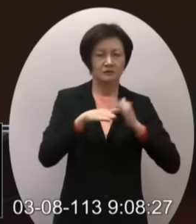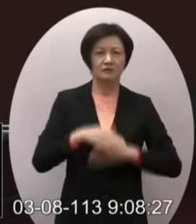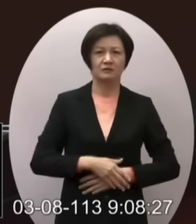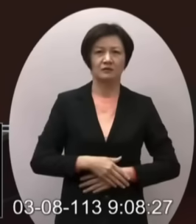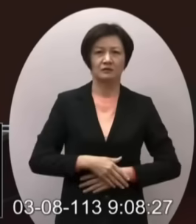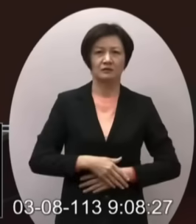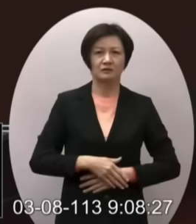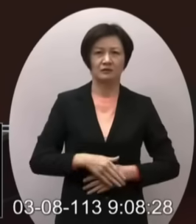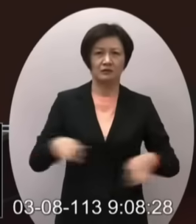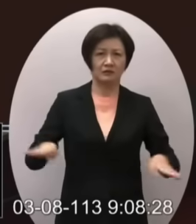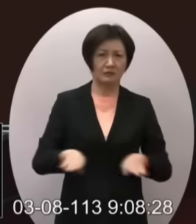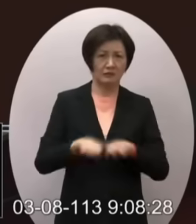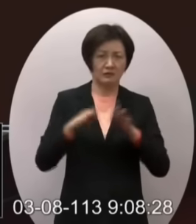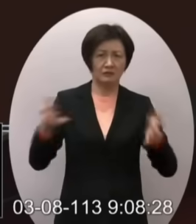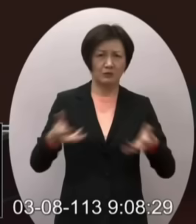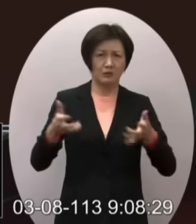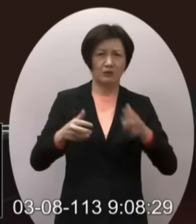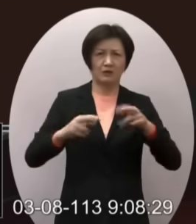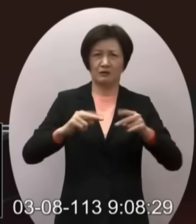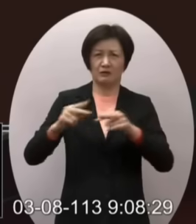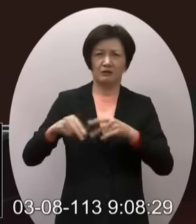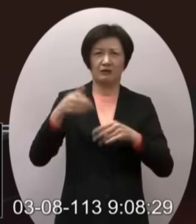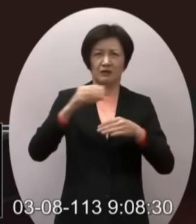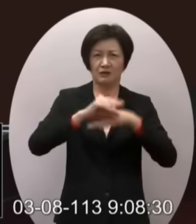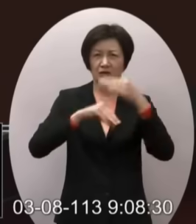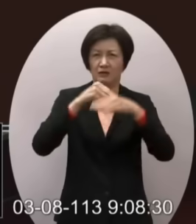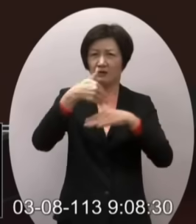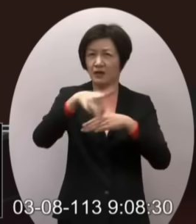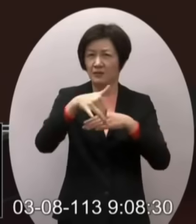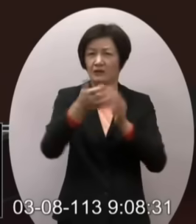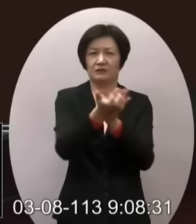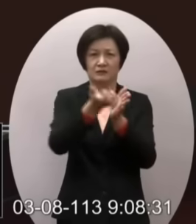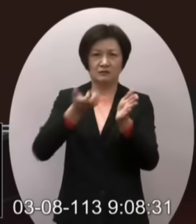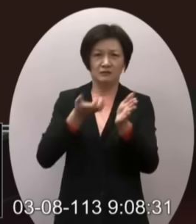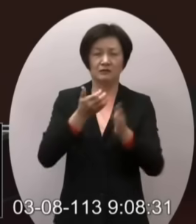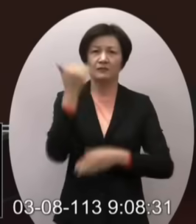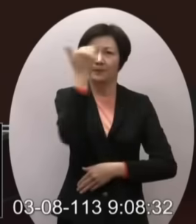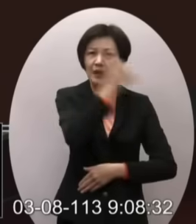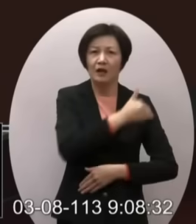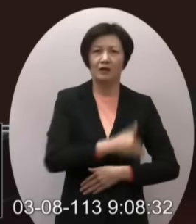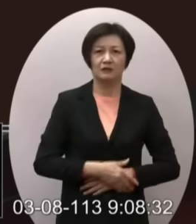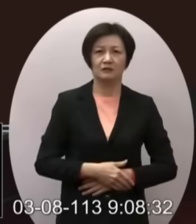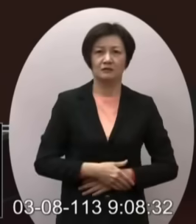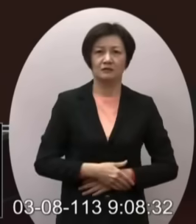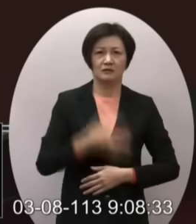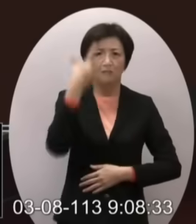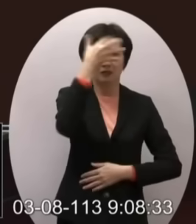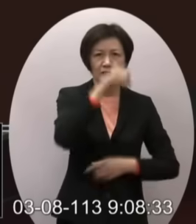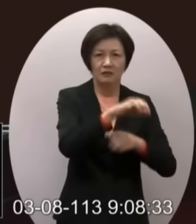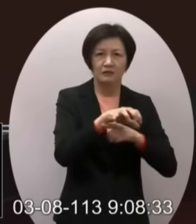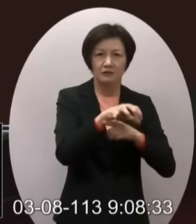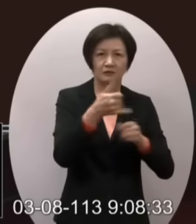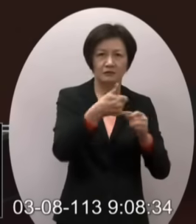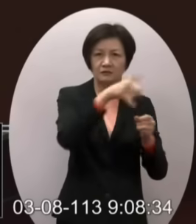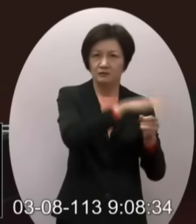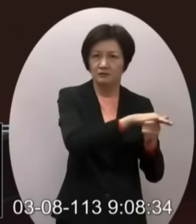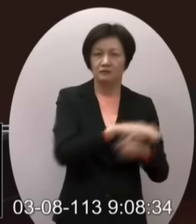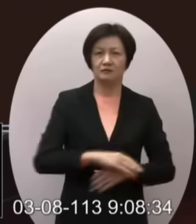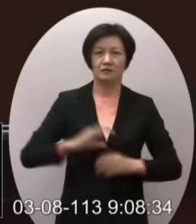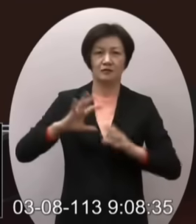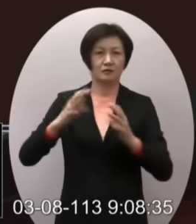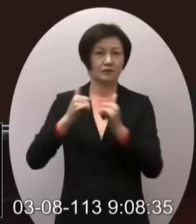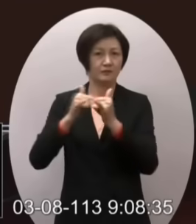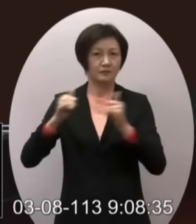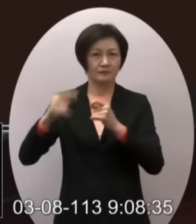开工，砌上一砖一瓦，不料却成为老农津贴还有国民年